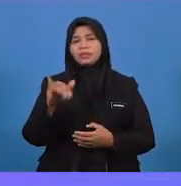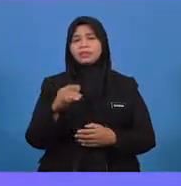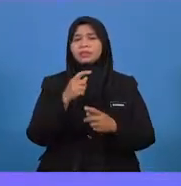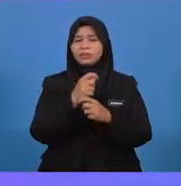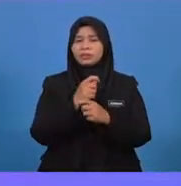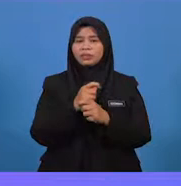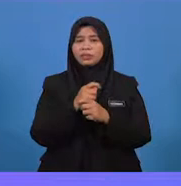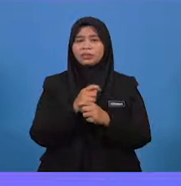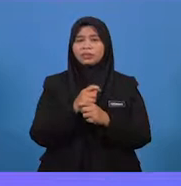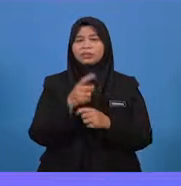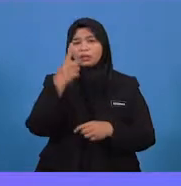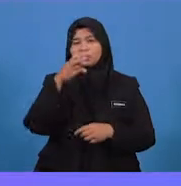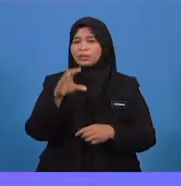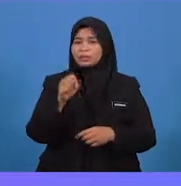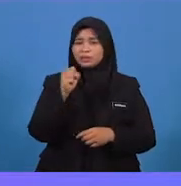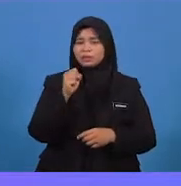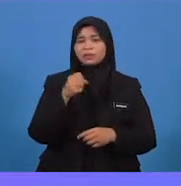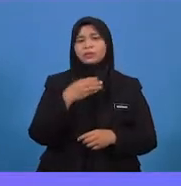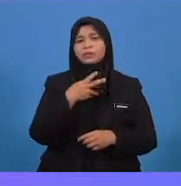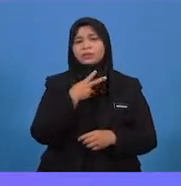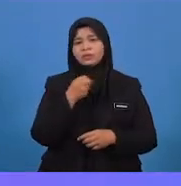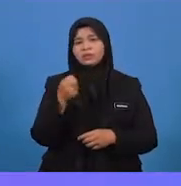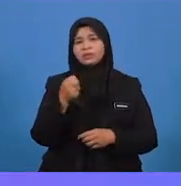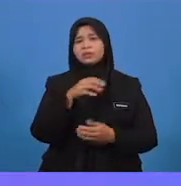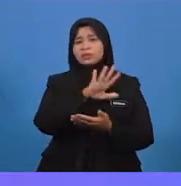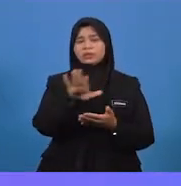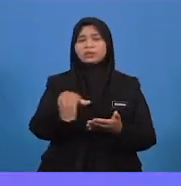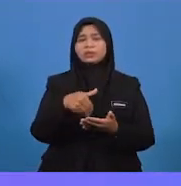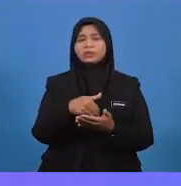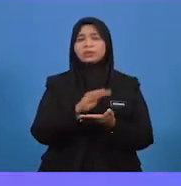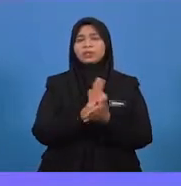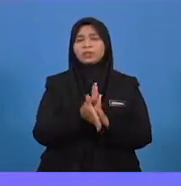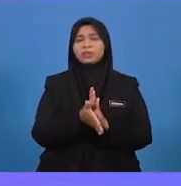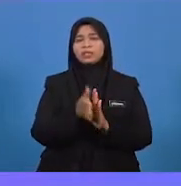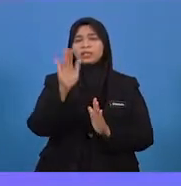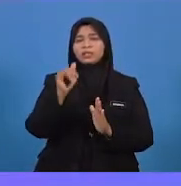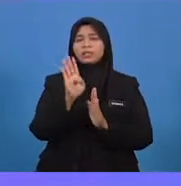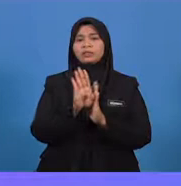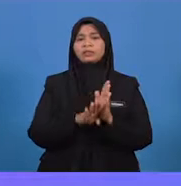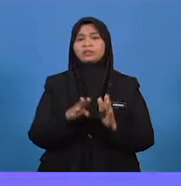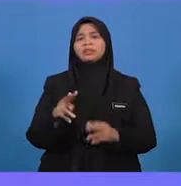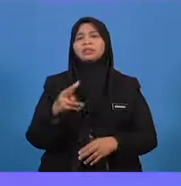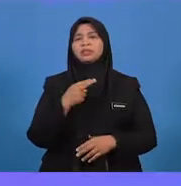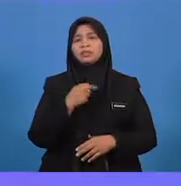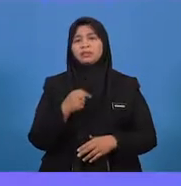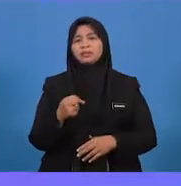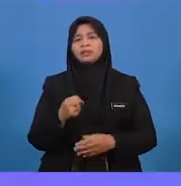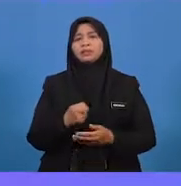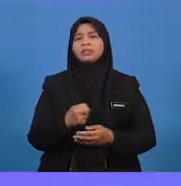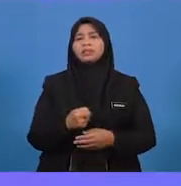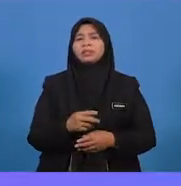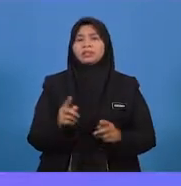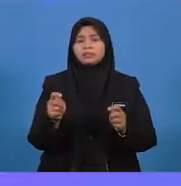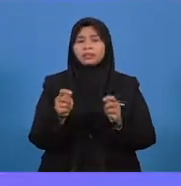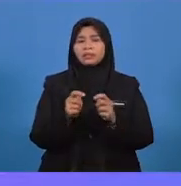yang bertugas untuk mencabut nyawa semua makhluk yang bernyawa termasuklah makhluk gaib